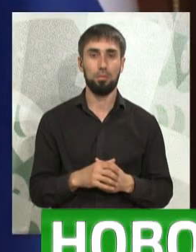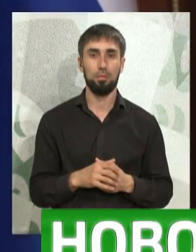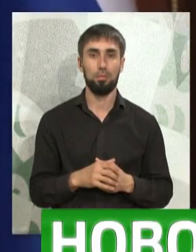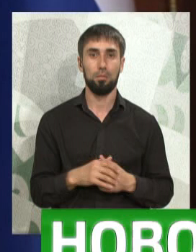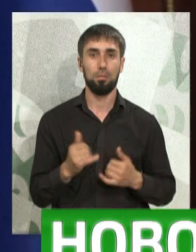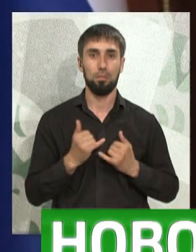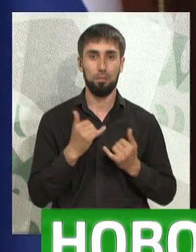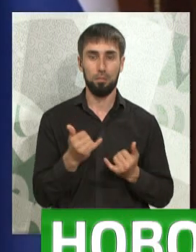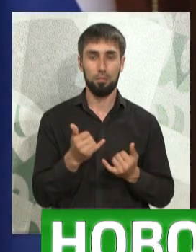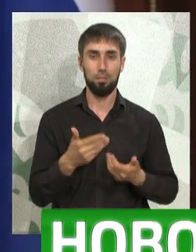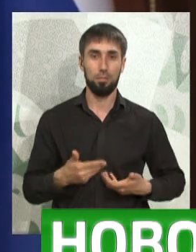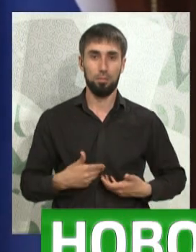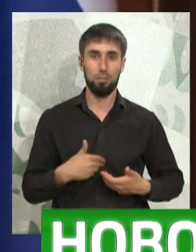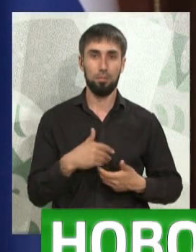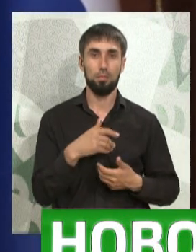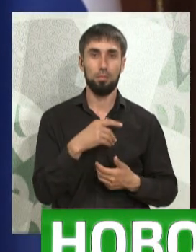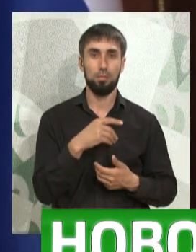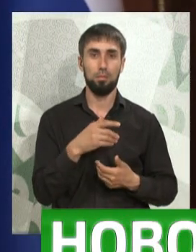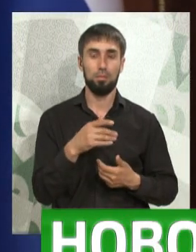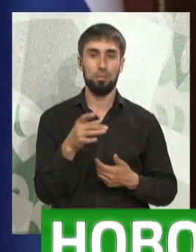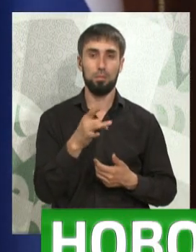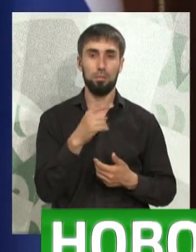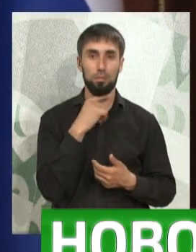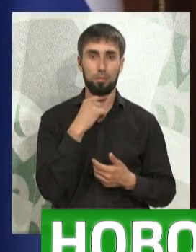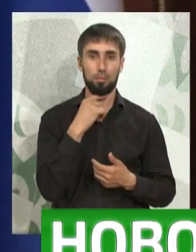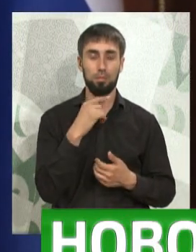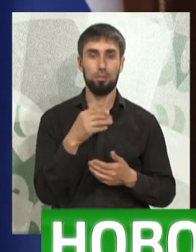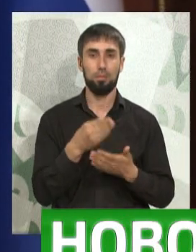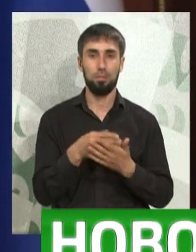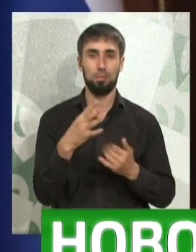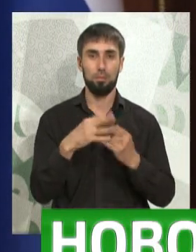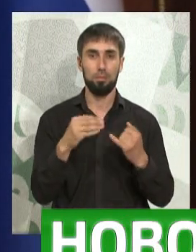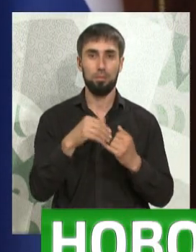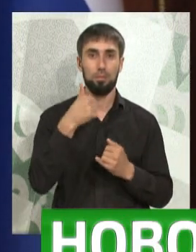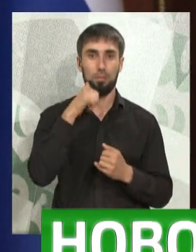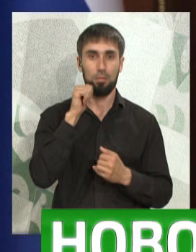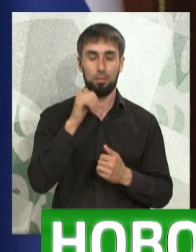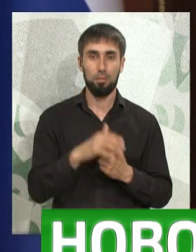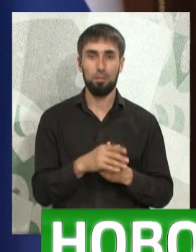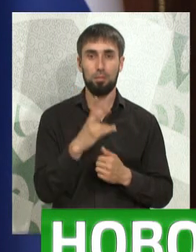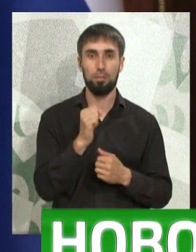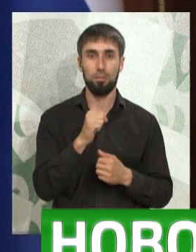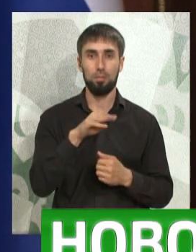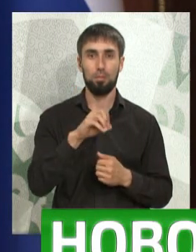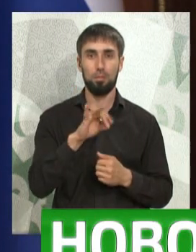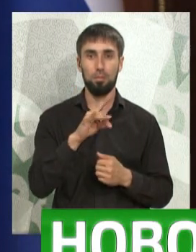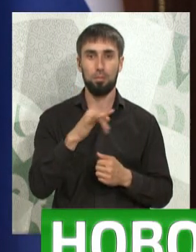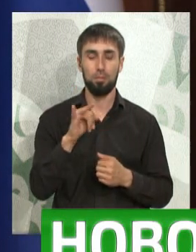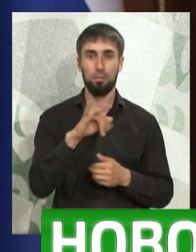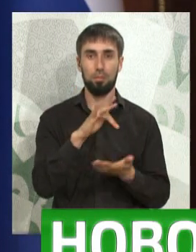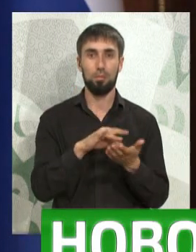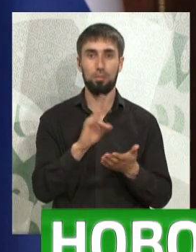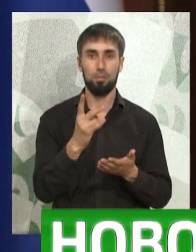Уважаемые жители Республики Ингушетия, дорогие земляки, вчера на территории города